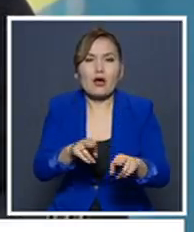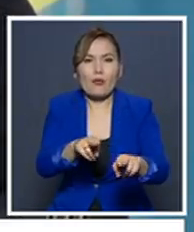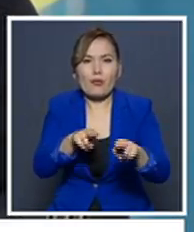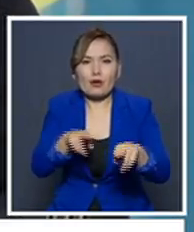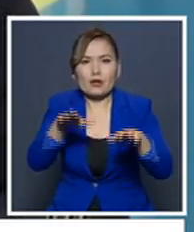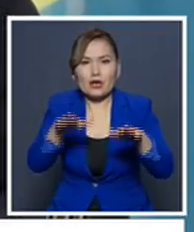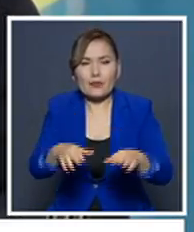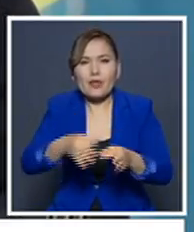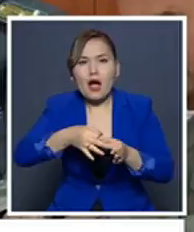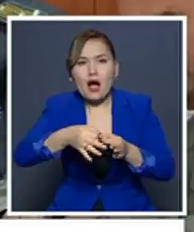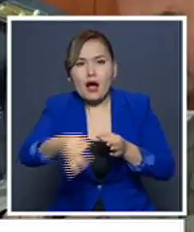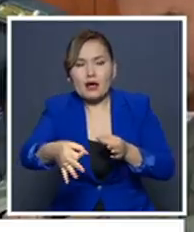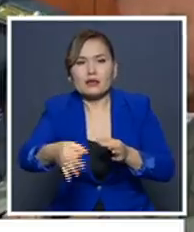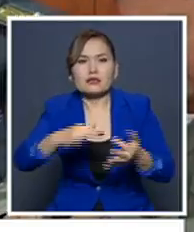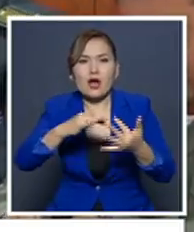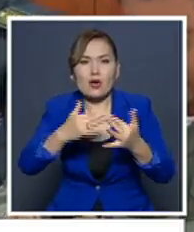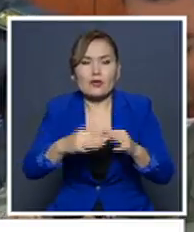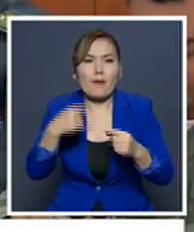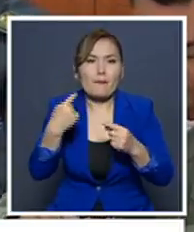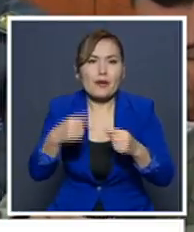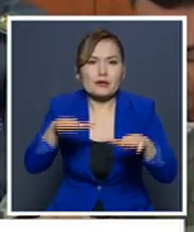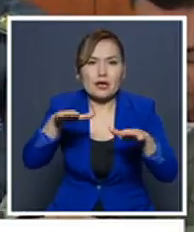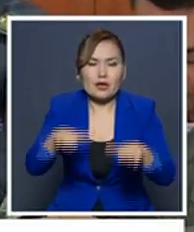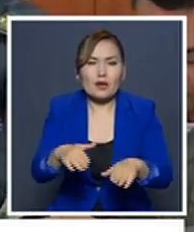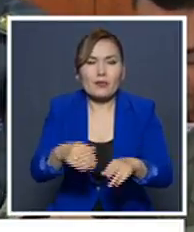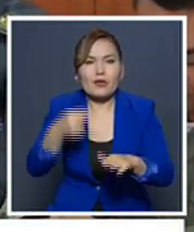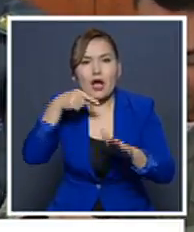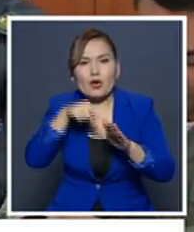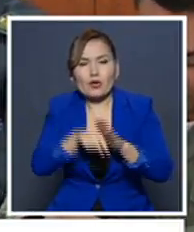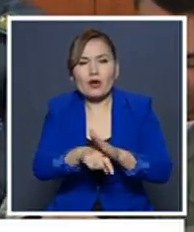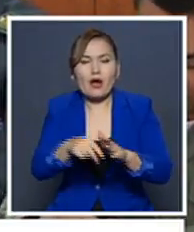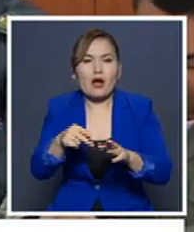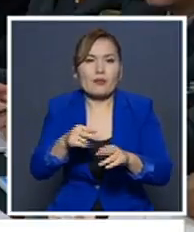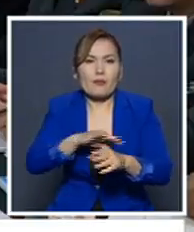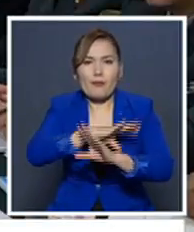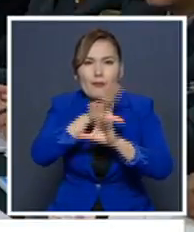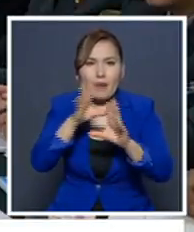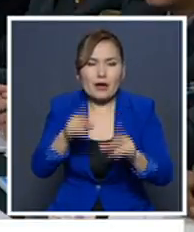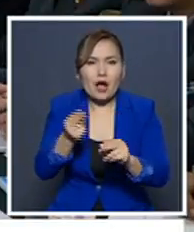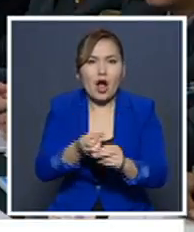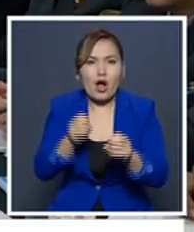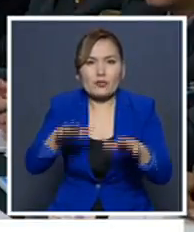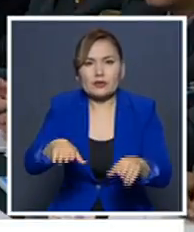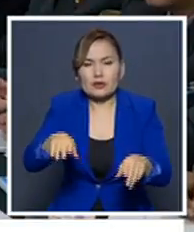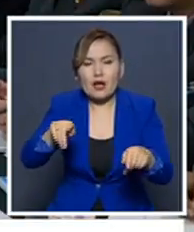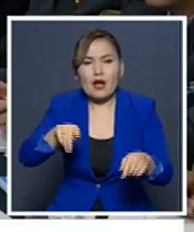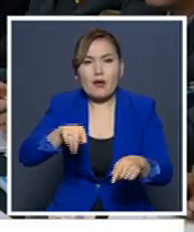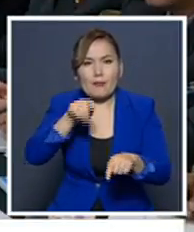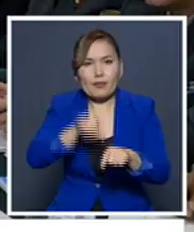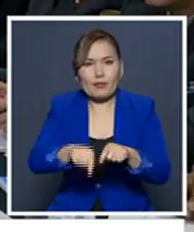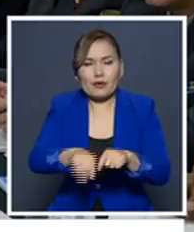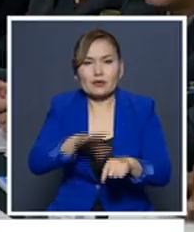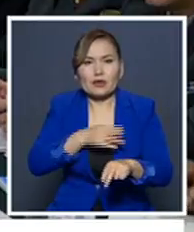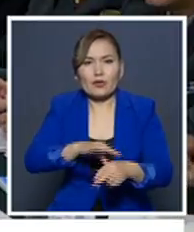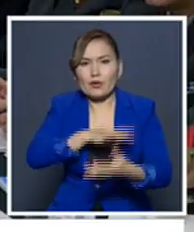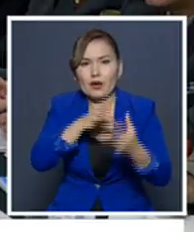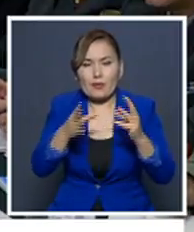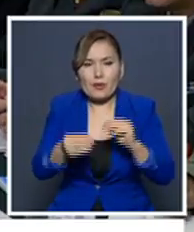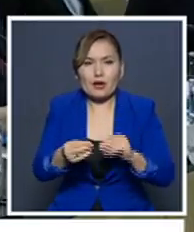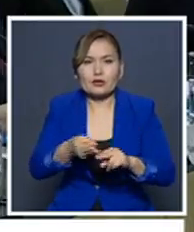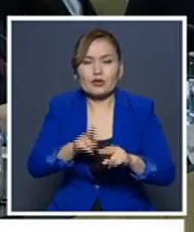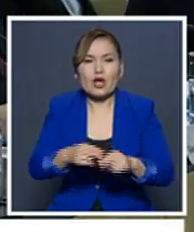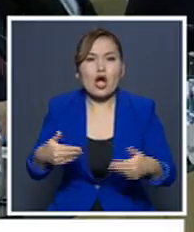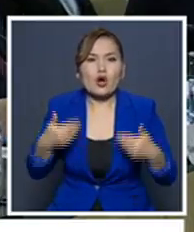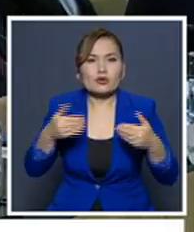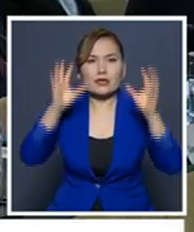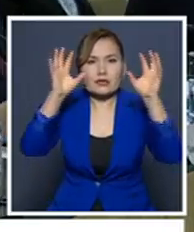алыс елді мекендер мен басқа да объектілерден қоймалардан қауіпсіз қашықтықта орналасуы тиіс. Көшпелі отырыс барысында айтылған сындарлы